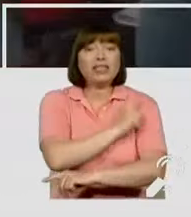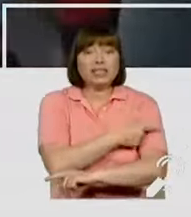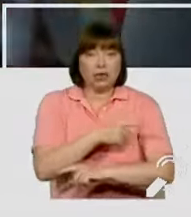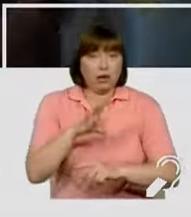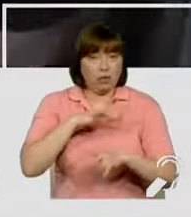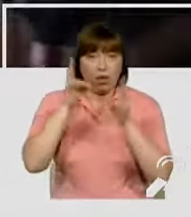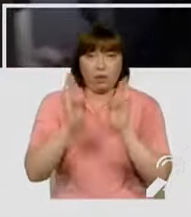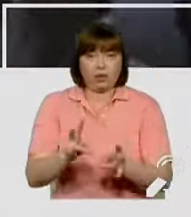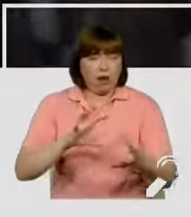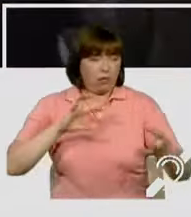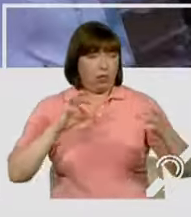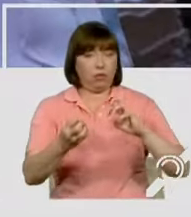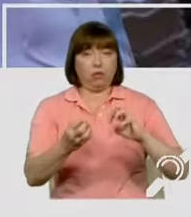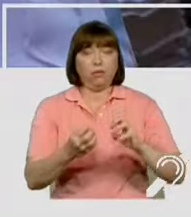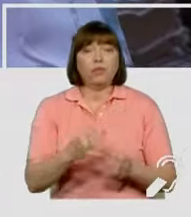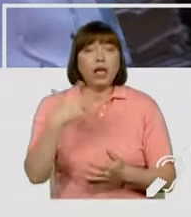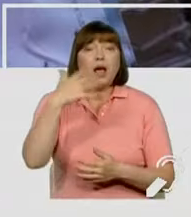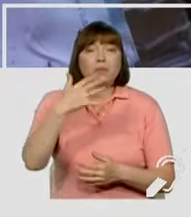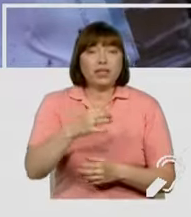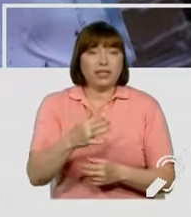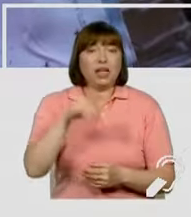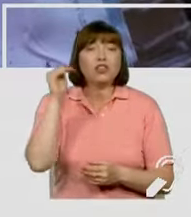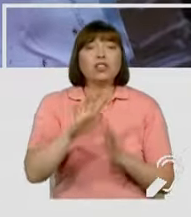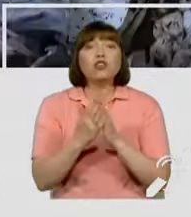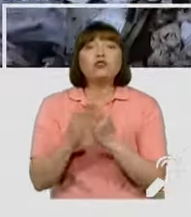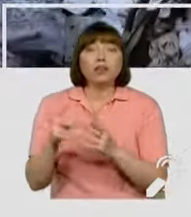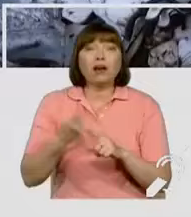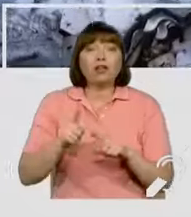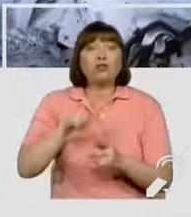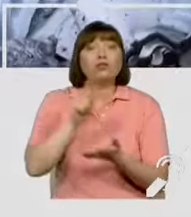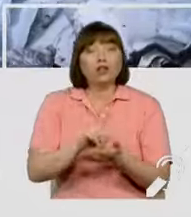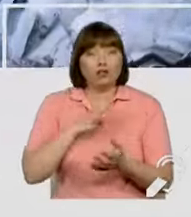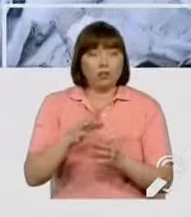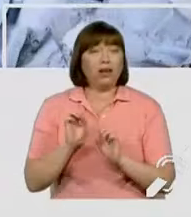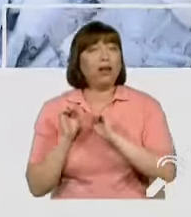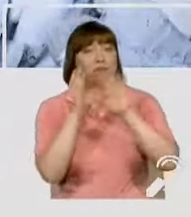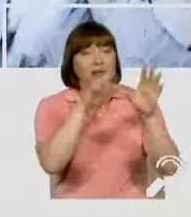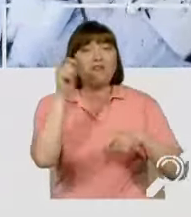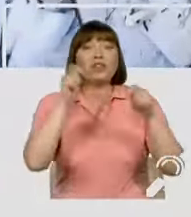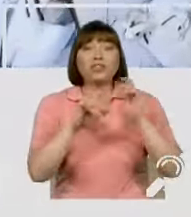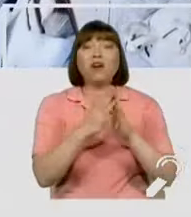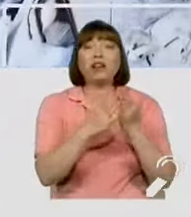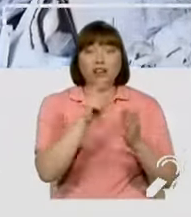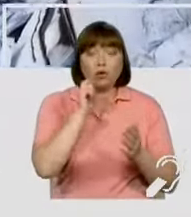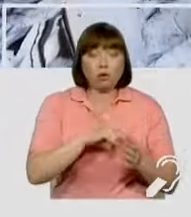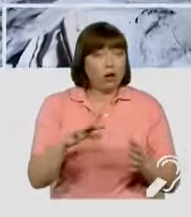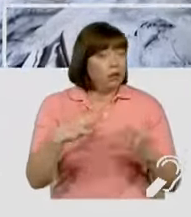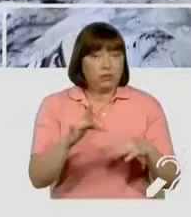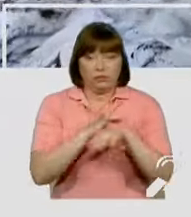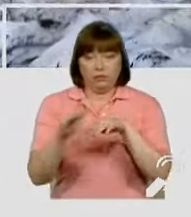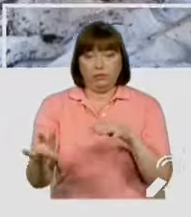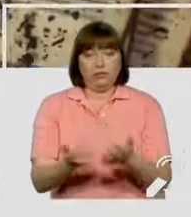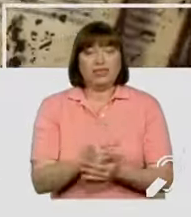Ucraina, a fost practic pusă la pământ. 50.000 de cărți care urmau să ajungă la un festival de carte din Ucraina au fost făcute